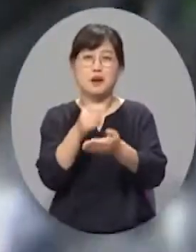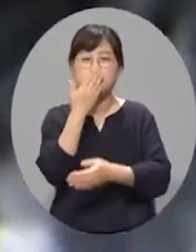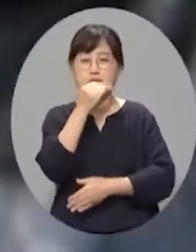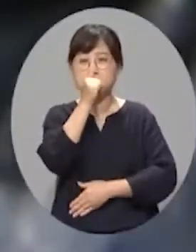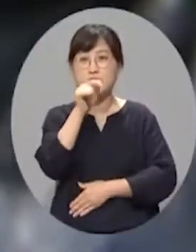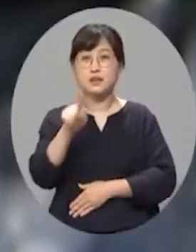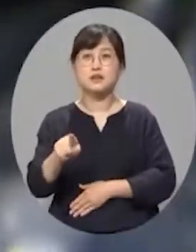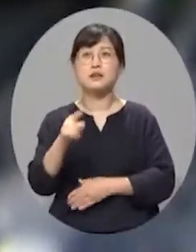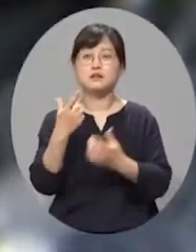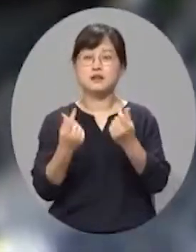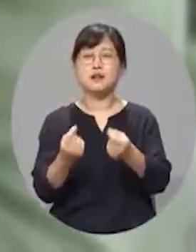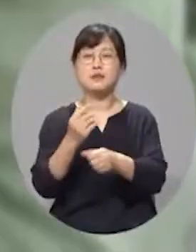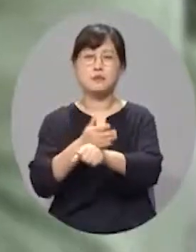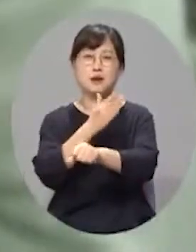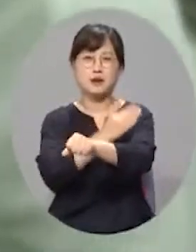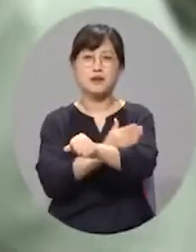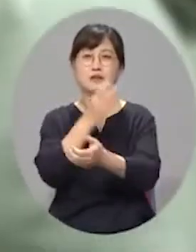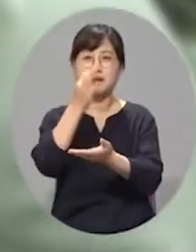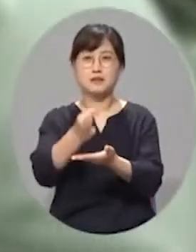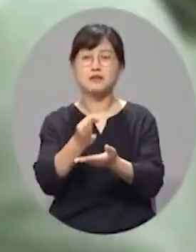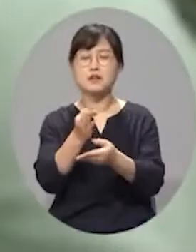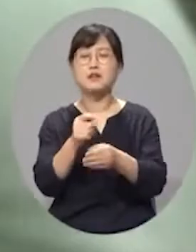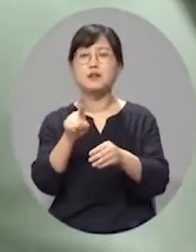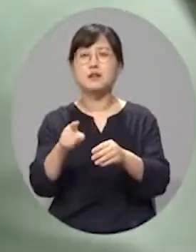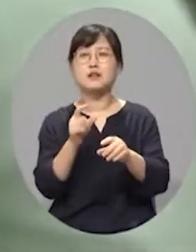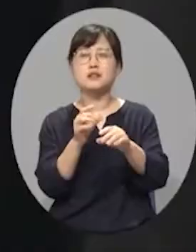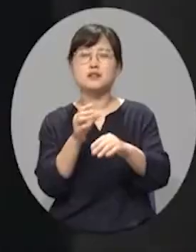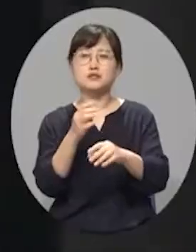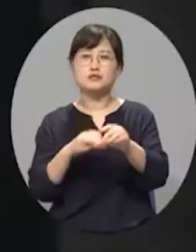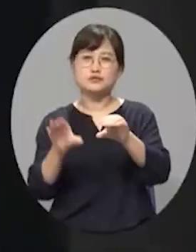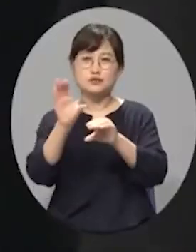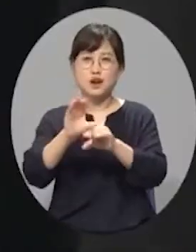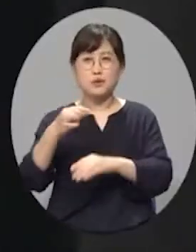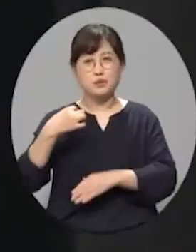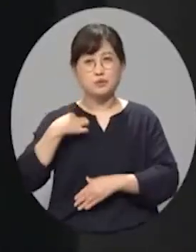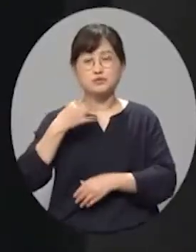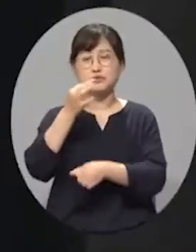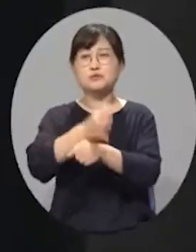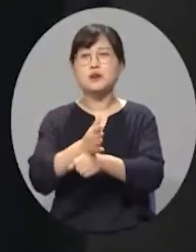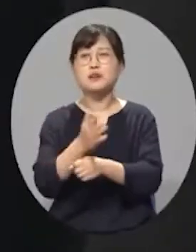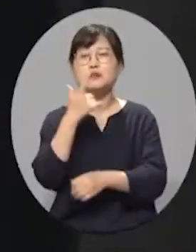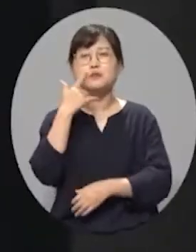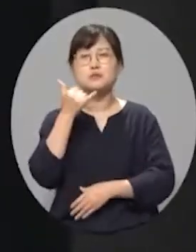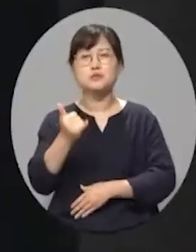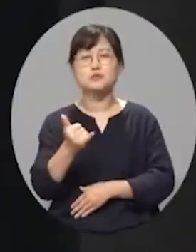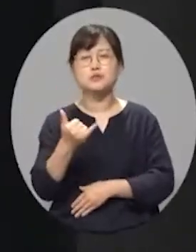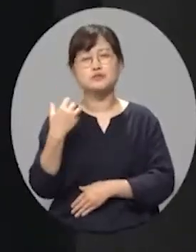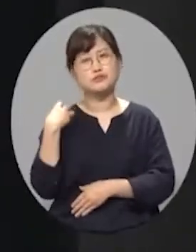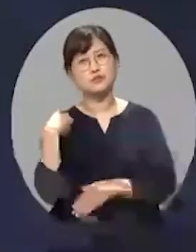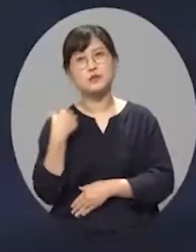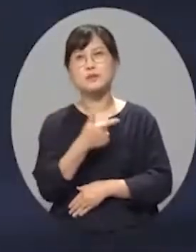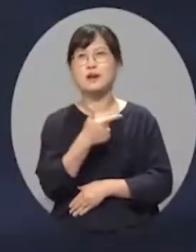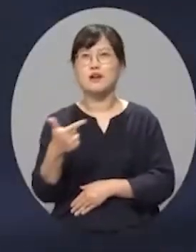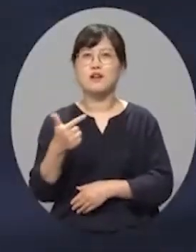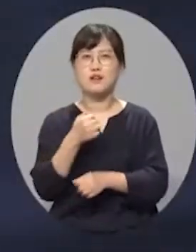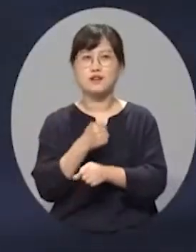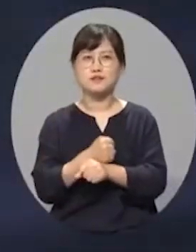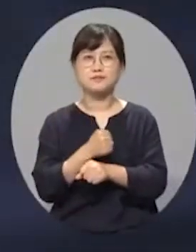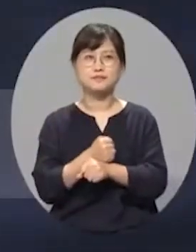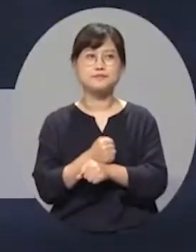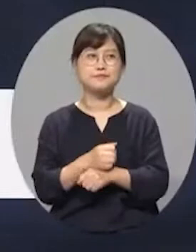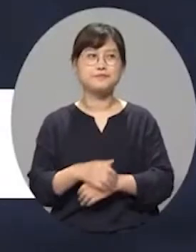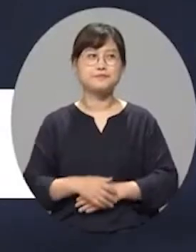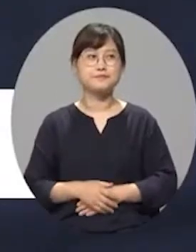이렇게 가격이 부풀려질 경우 통상 추가로 여벌 옷을 구매하는 학부모들에게 부담이 가중된다는 사실. 출가 자체가